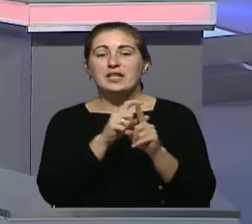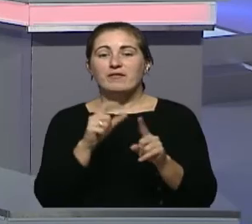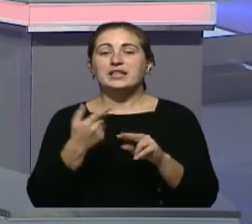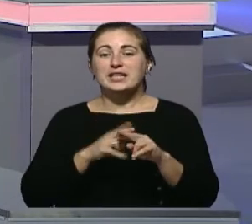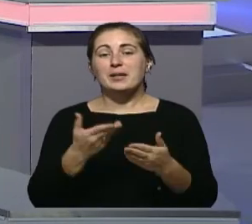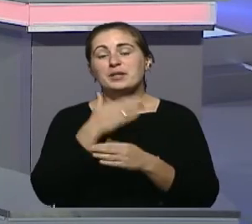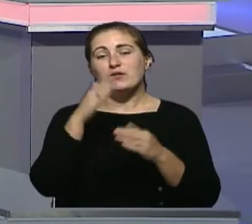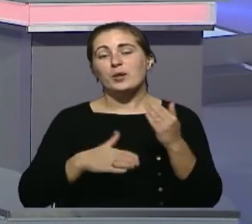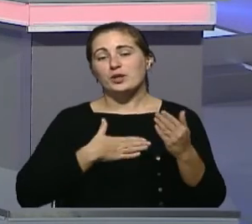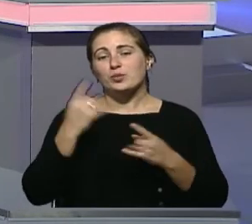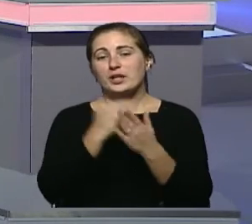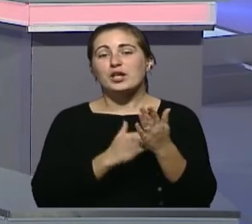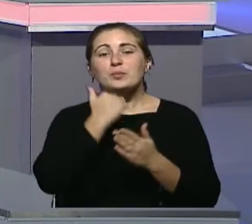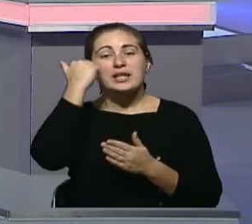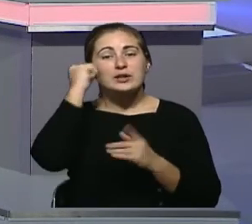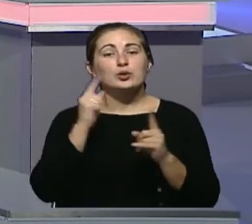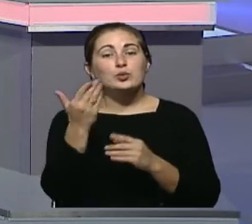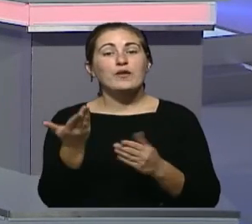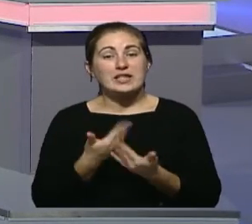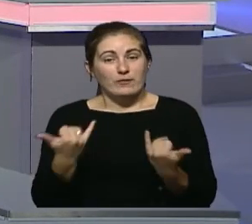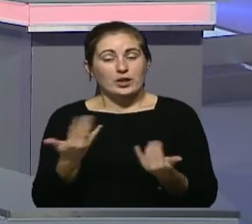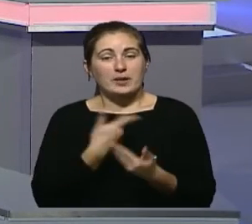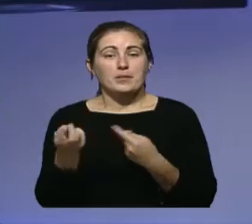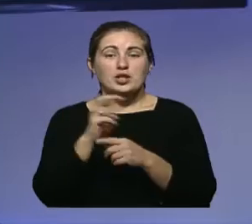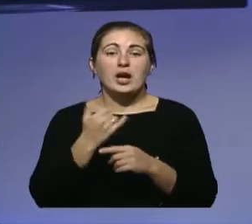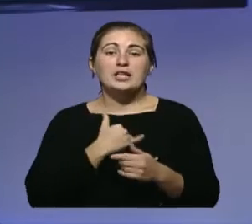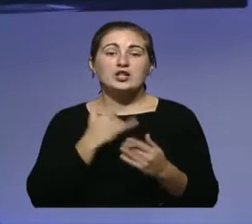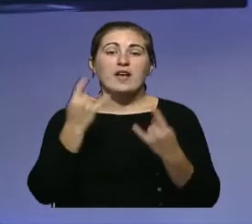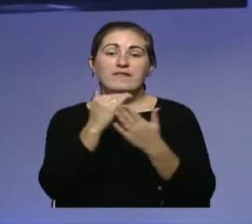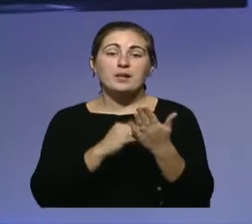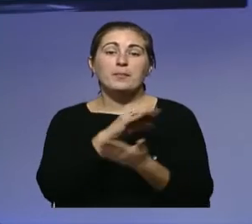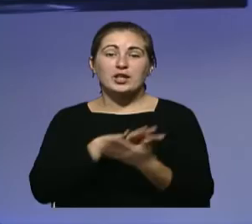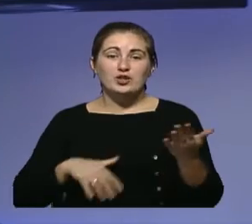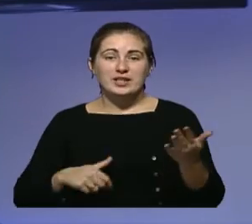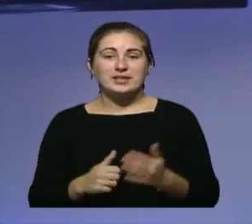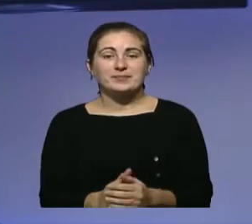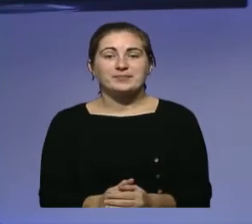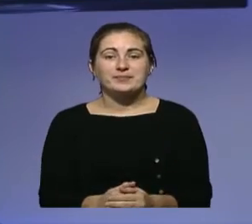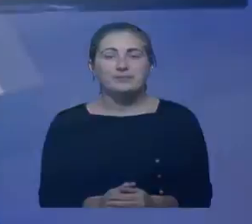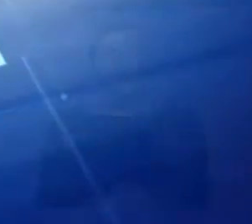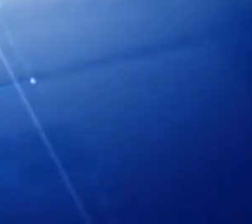них мы завершаем нашу передачу. Благодарим за то, что вы сегодня к нам пришли, ну а наш эфир продолжается.